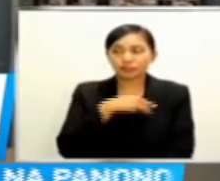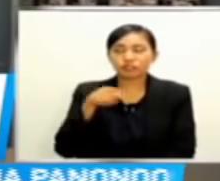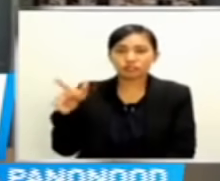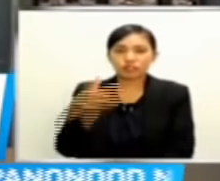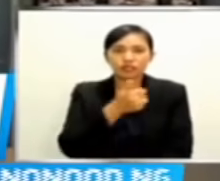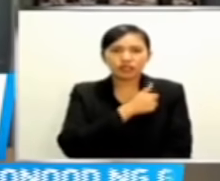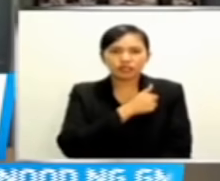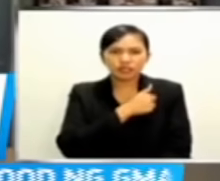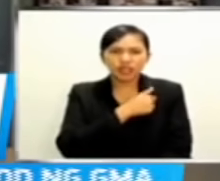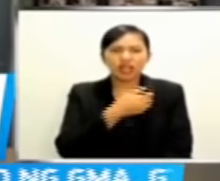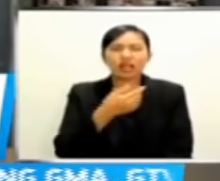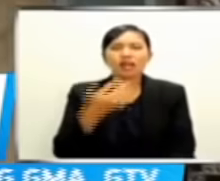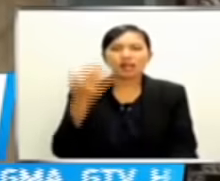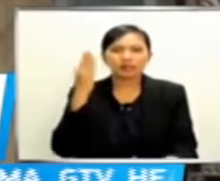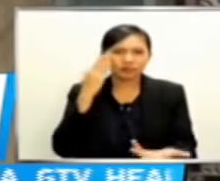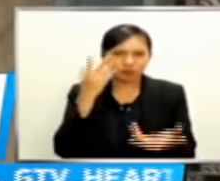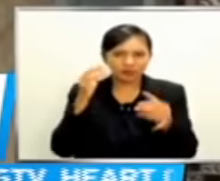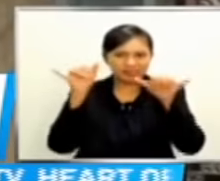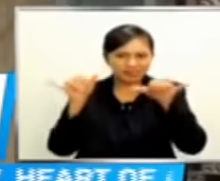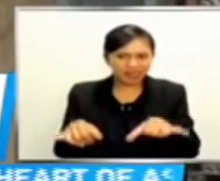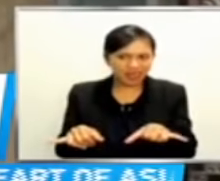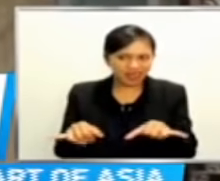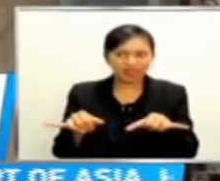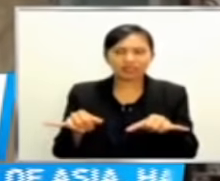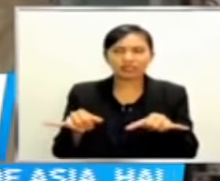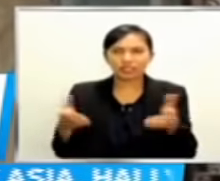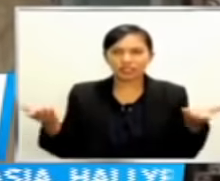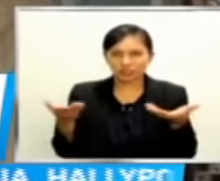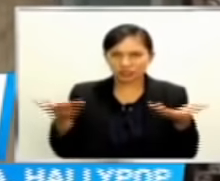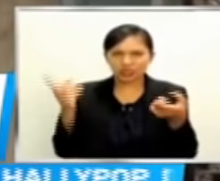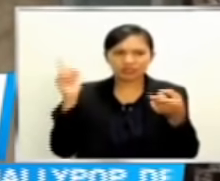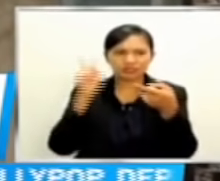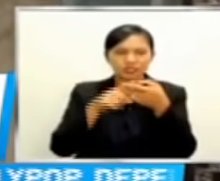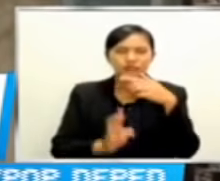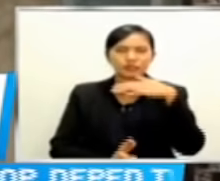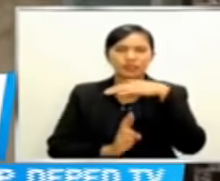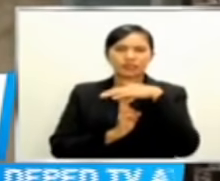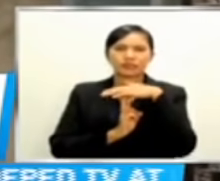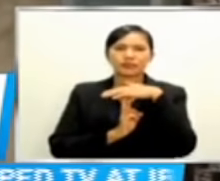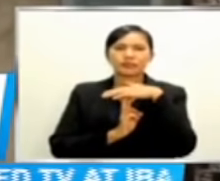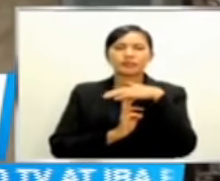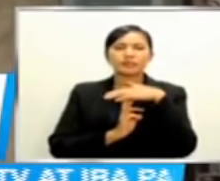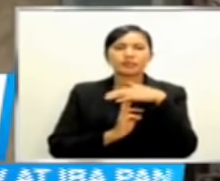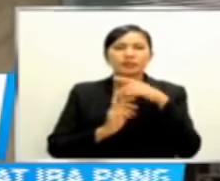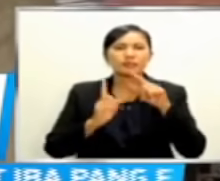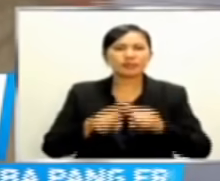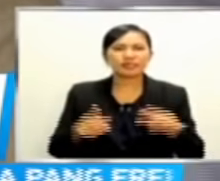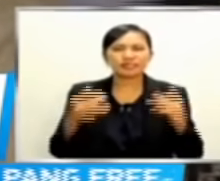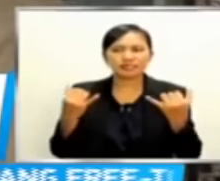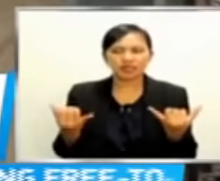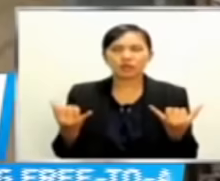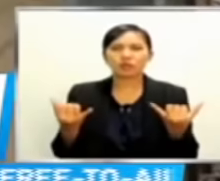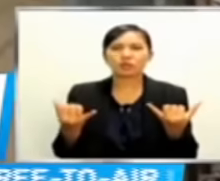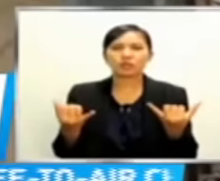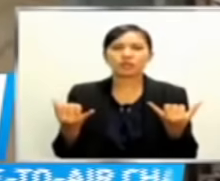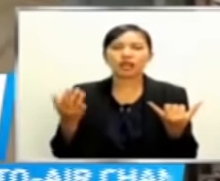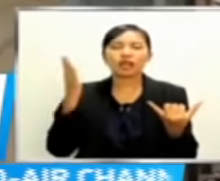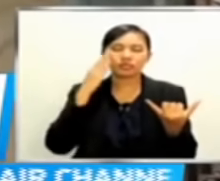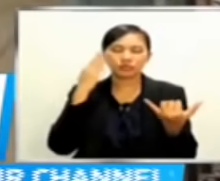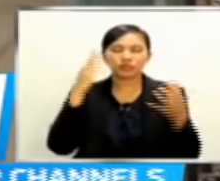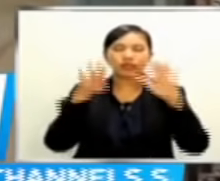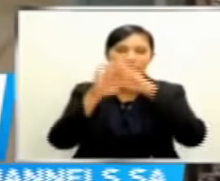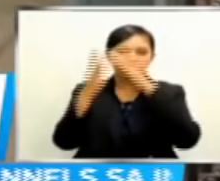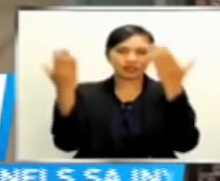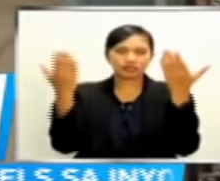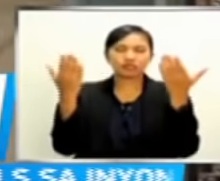for sure he would stay until retirement. Mike, you are now in good hands. You are now with your